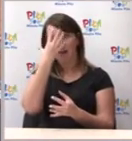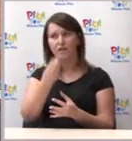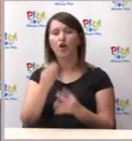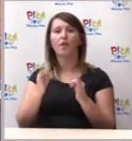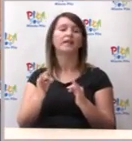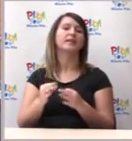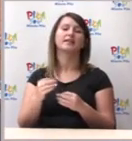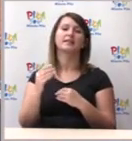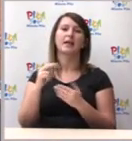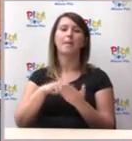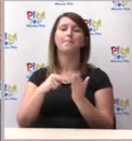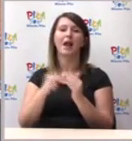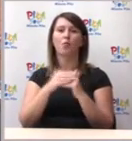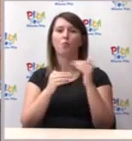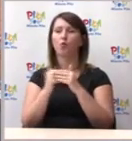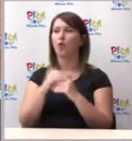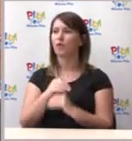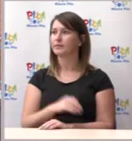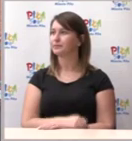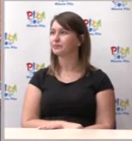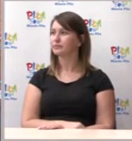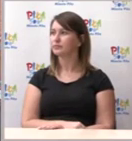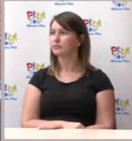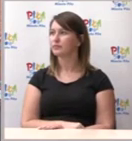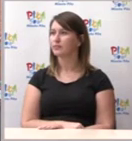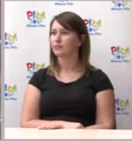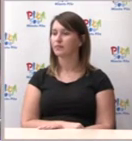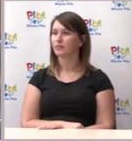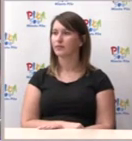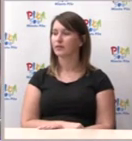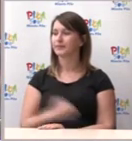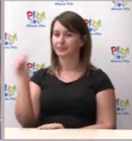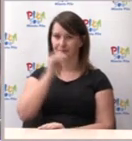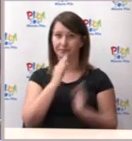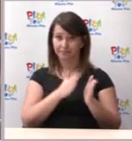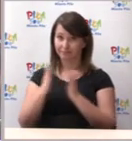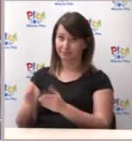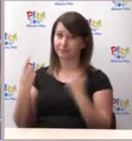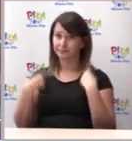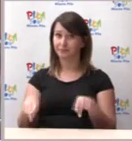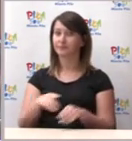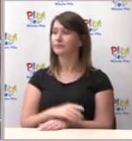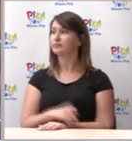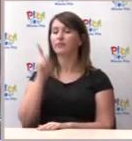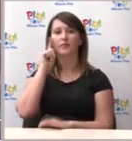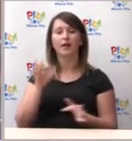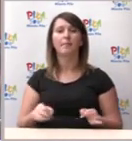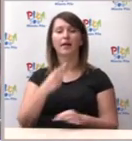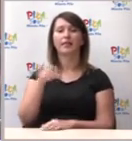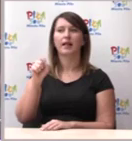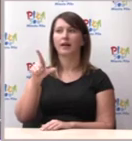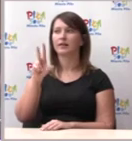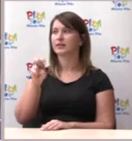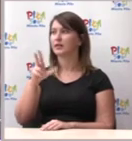Dziękuję bardzo. Czy w sprawach dotyczących sprawozdania prezydenta są kolejne zgłoszenia? Są. Bardzo proszę, pan przewodniczący Paweł